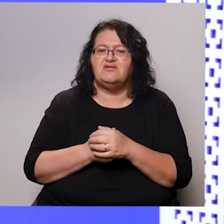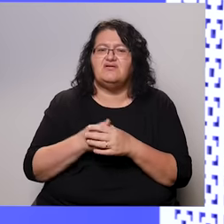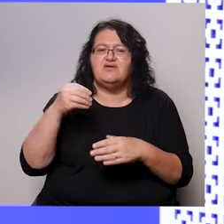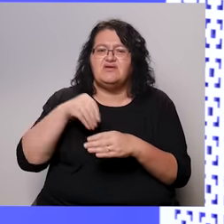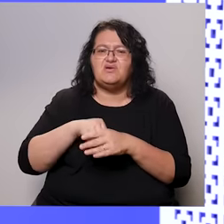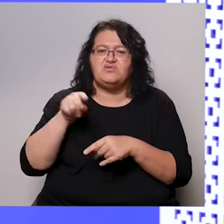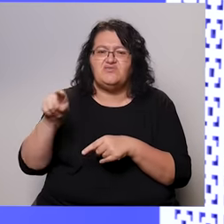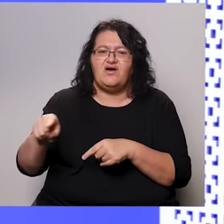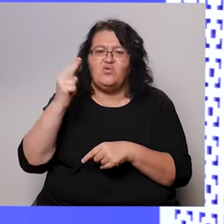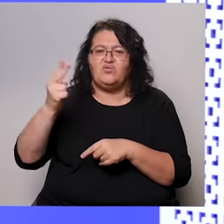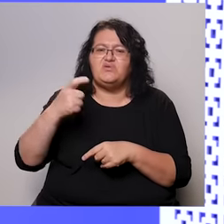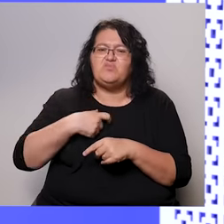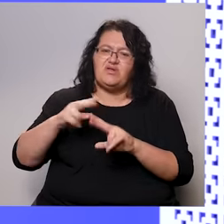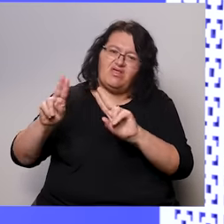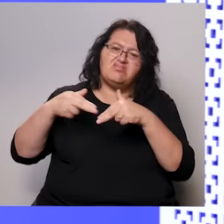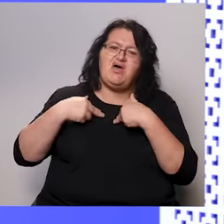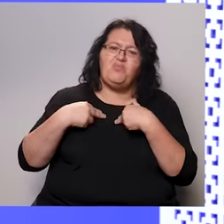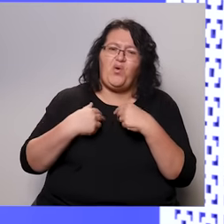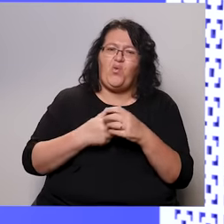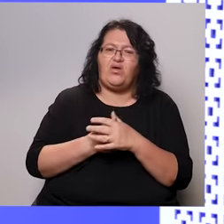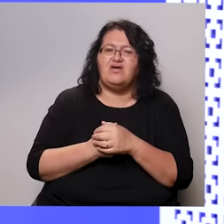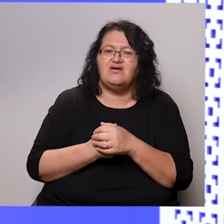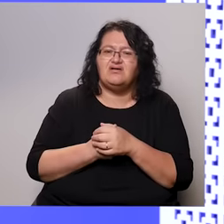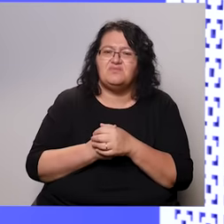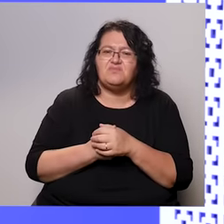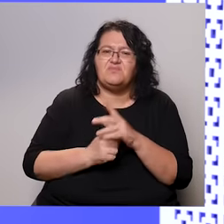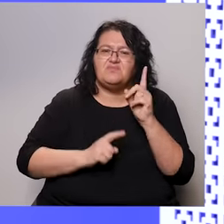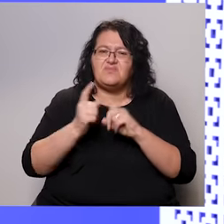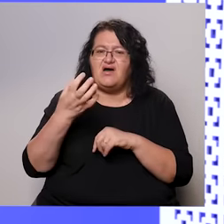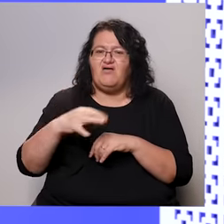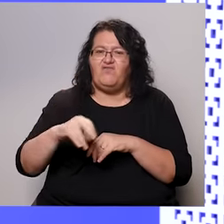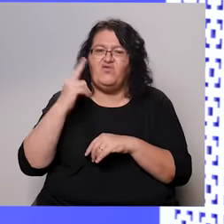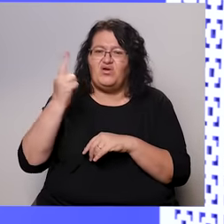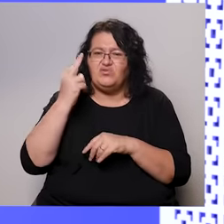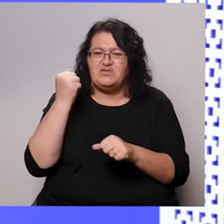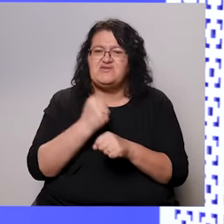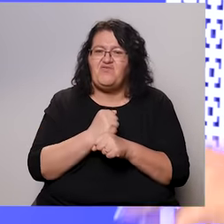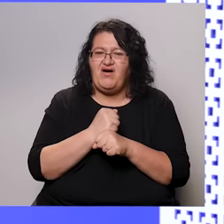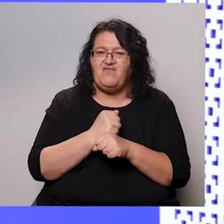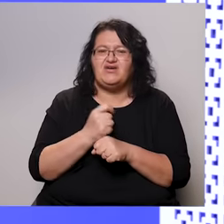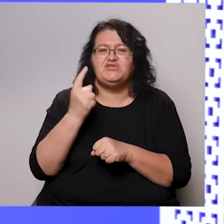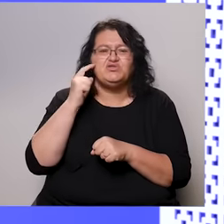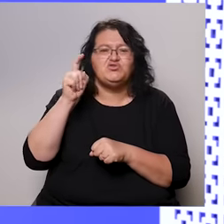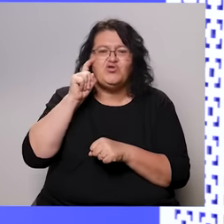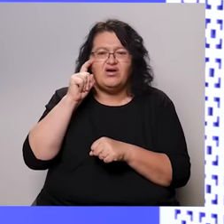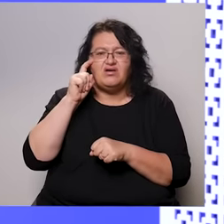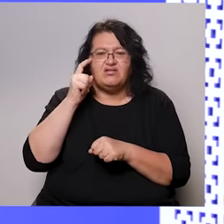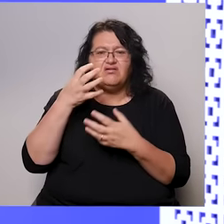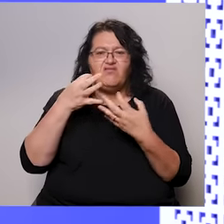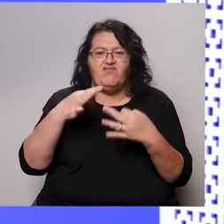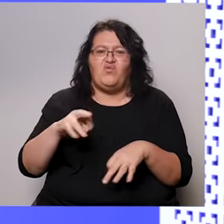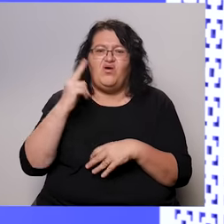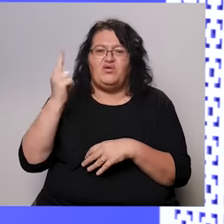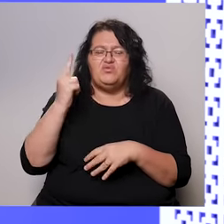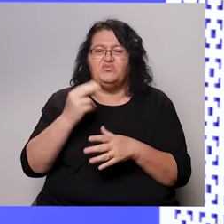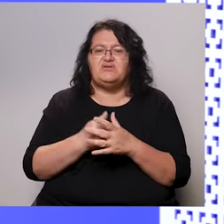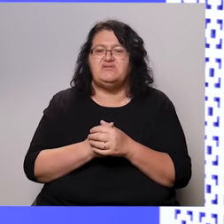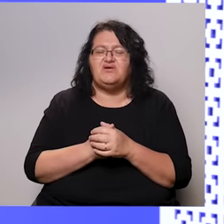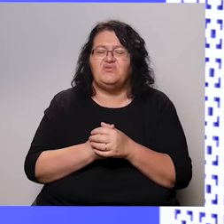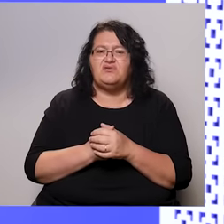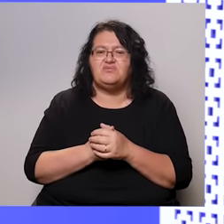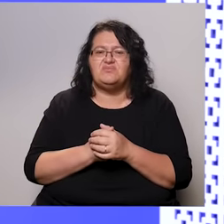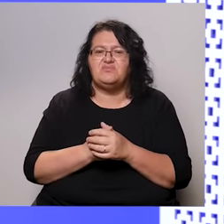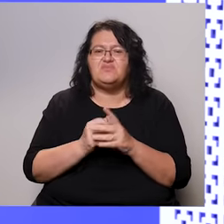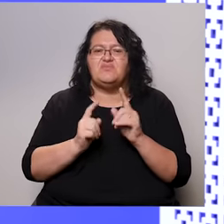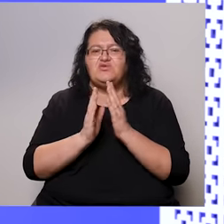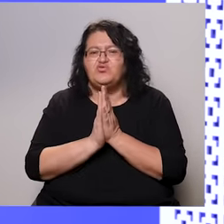inclusiv de acolo Dumnezeu o poate aduce înapoi sus. Zic, dacă e voia lui Dumnezeu, va face asta. Și știi ce cred eu? Că e voia lui Dumnezeu.